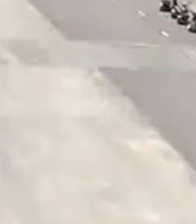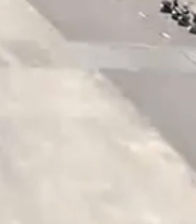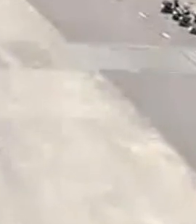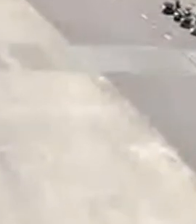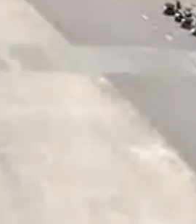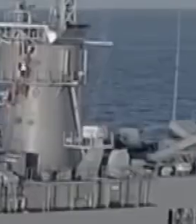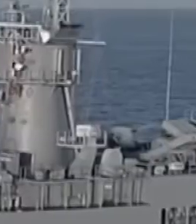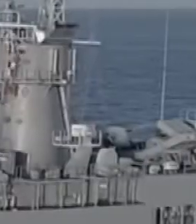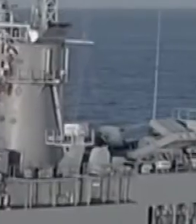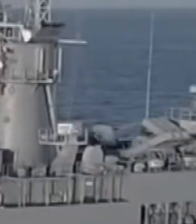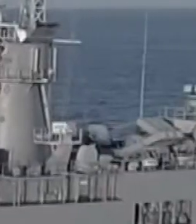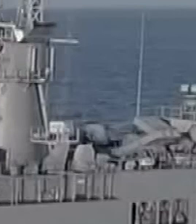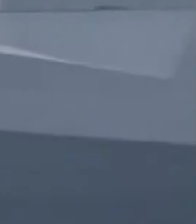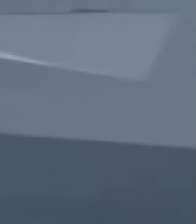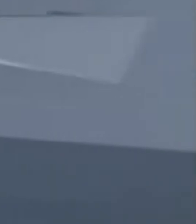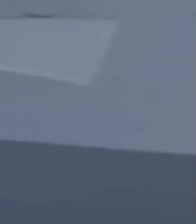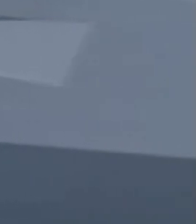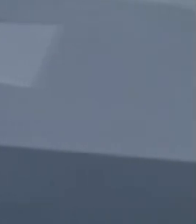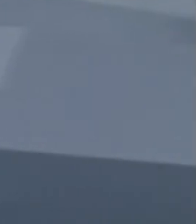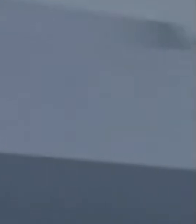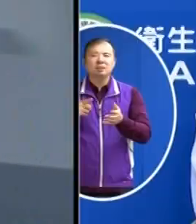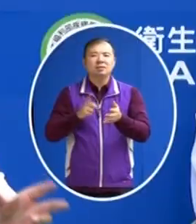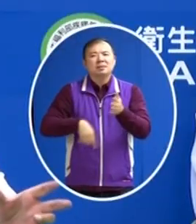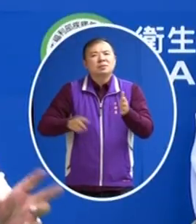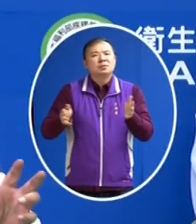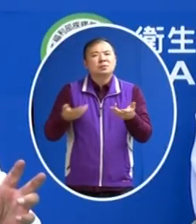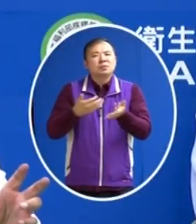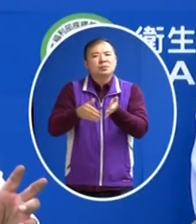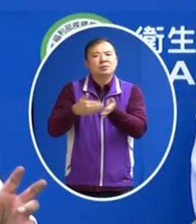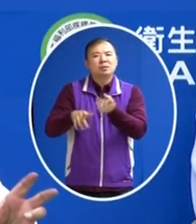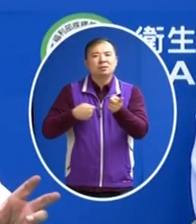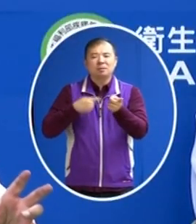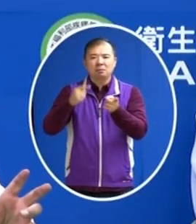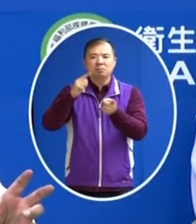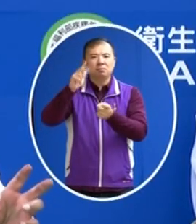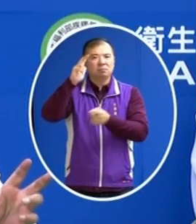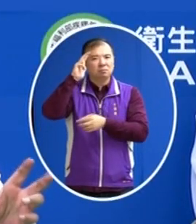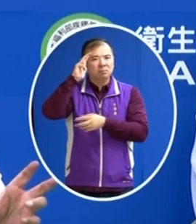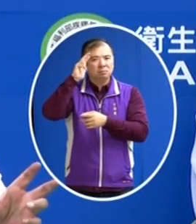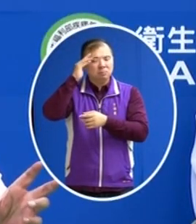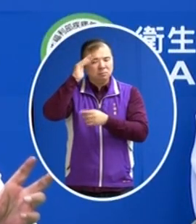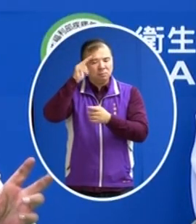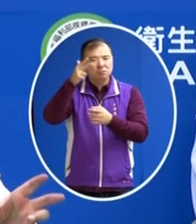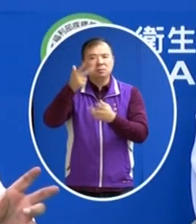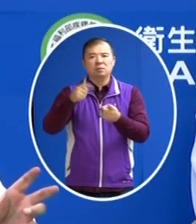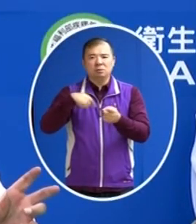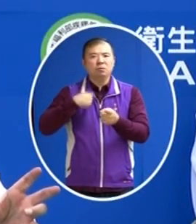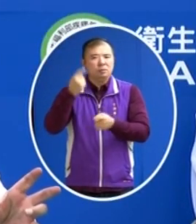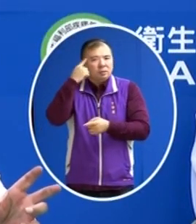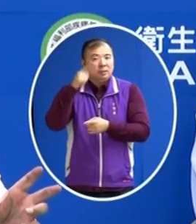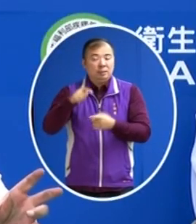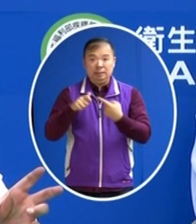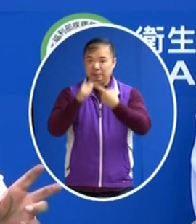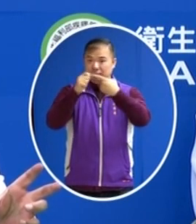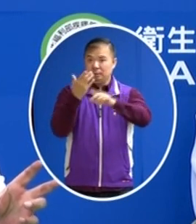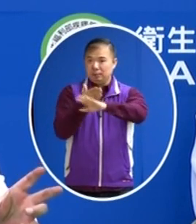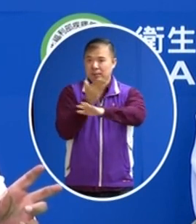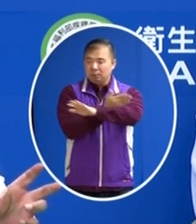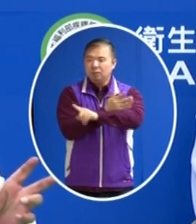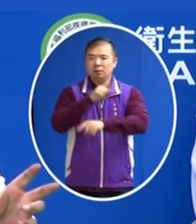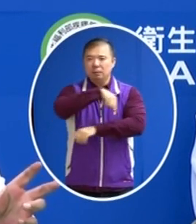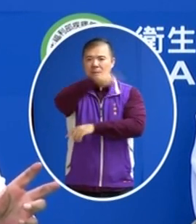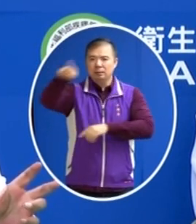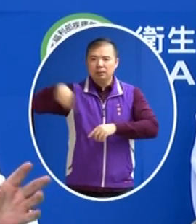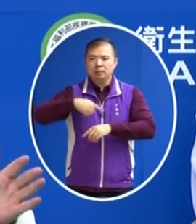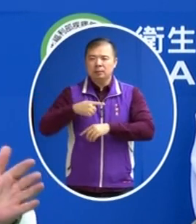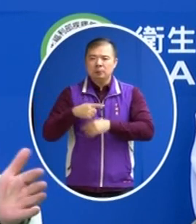已经14天没有出现本土病例。 第一波最紧张的时候，可以说已经过去了。好，那这里